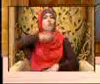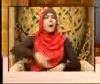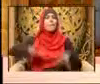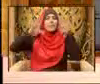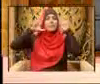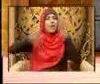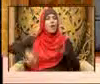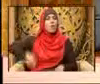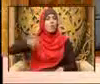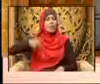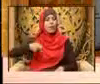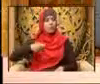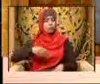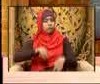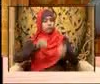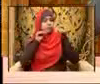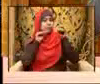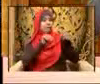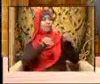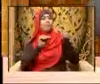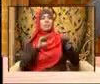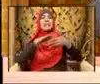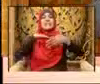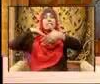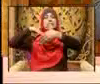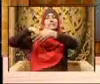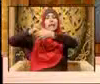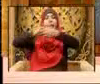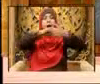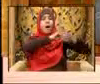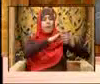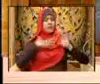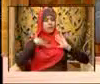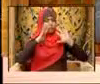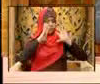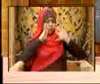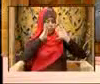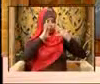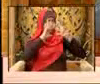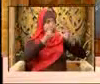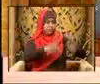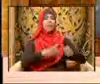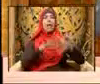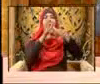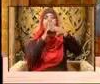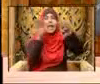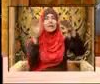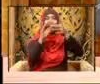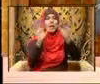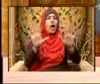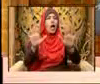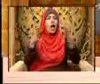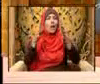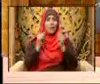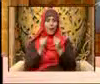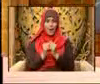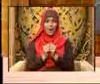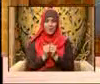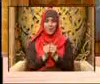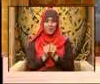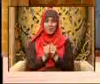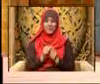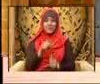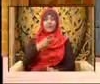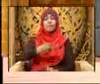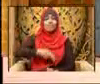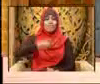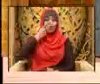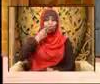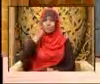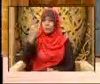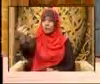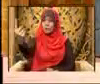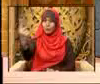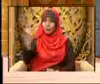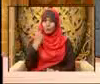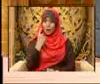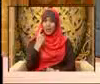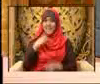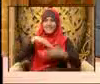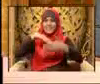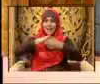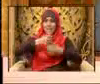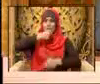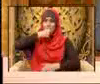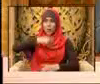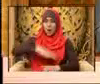يعلم أصحابه، كيف يعلم الصحب الكريم، كيف جاء إلى سيدنا عبد الله بن مسعود رضي الله عنه